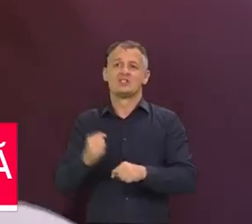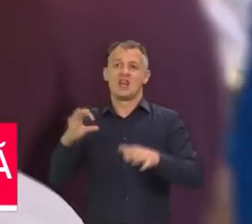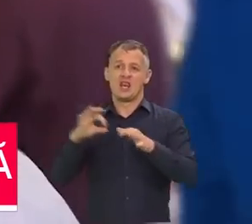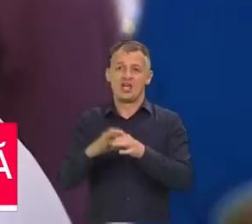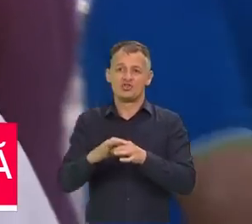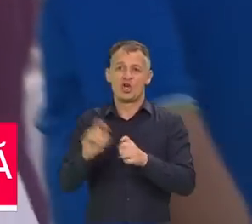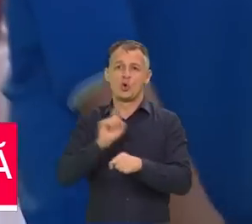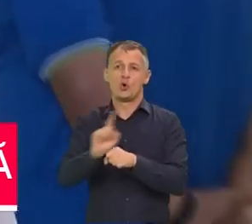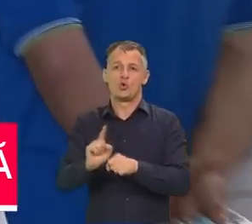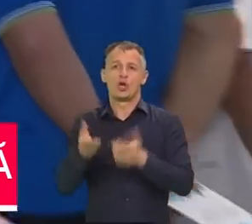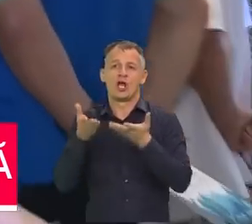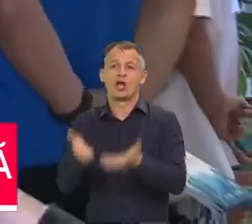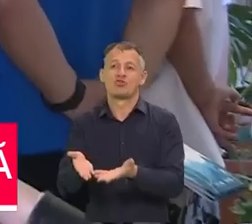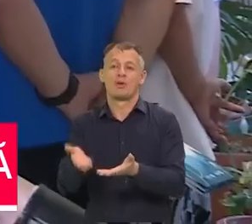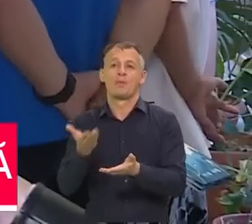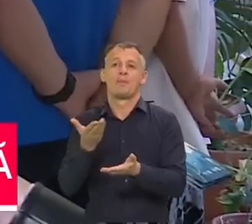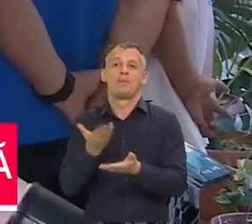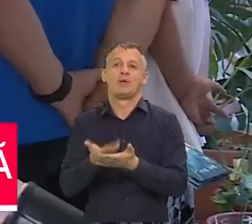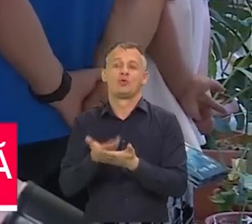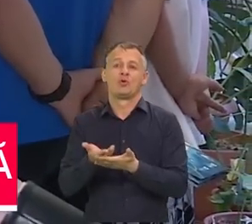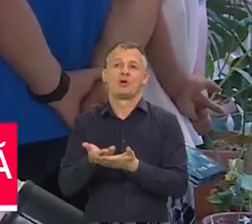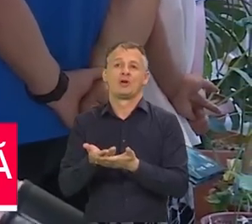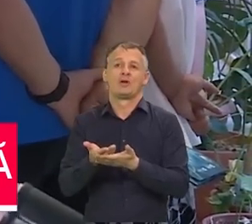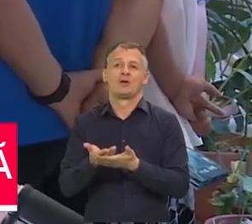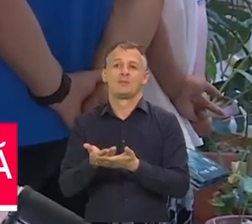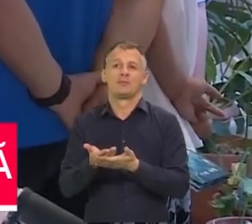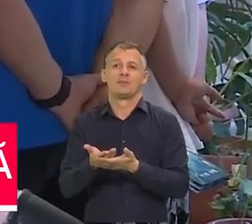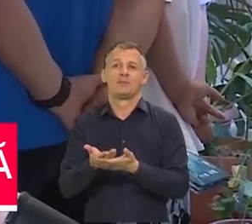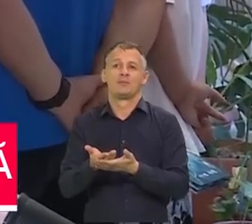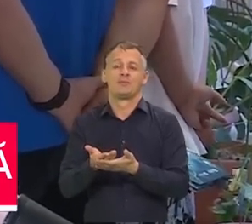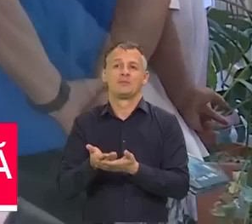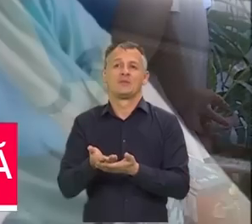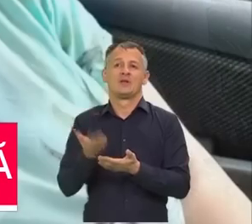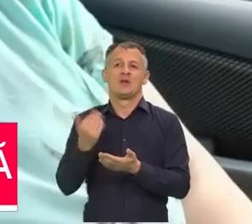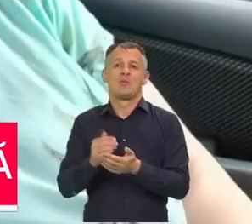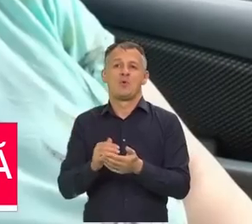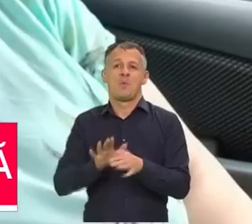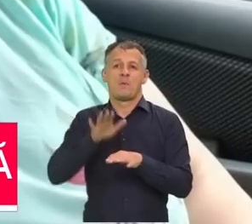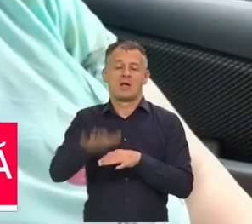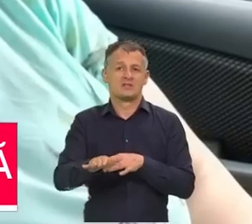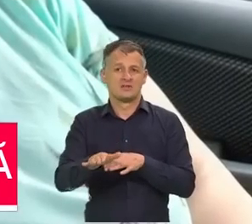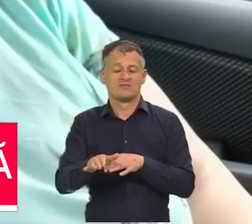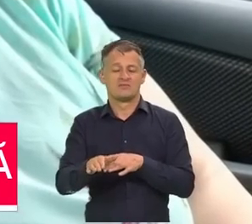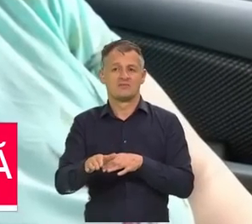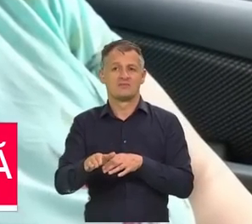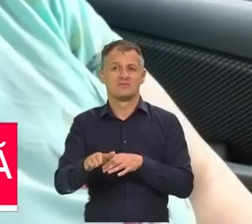așa, pentru că eram la un impas. Eram pe